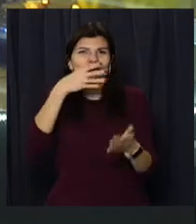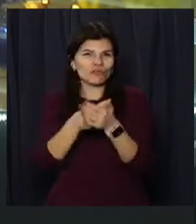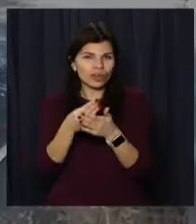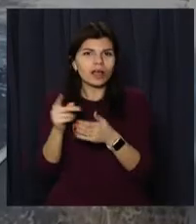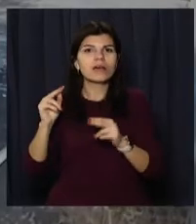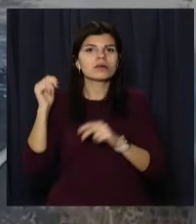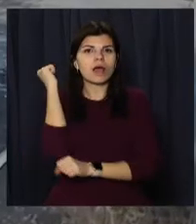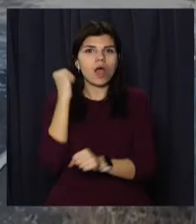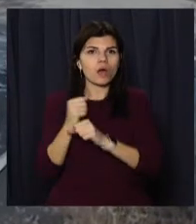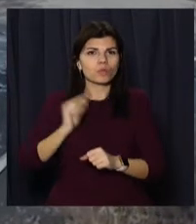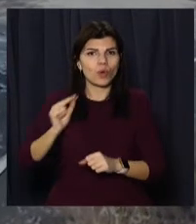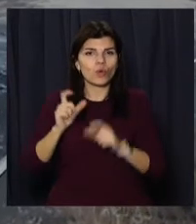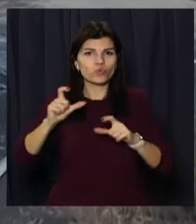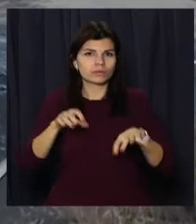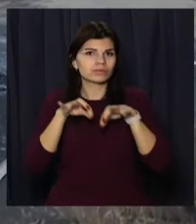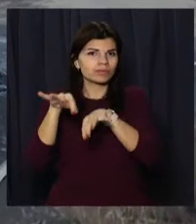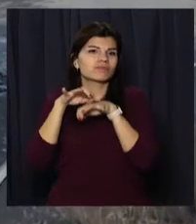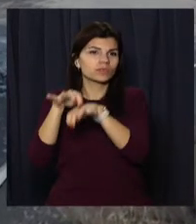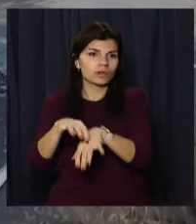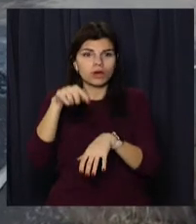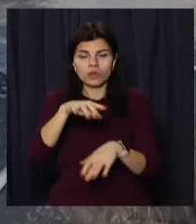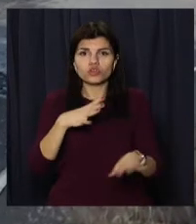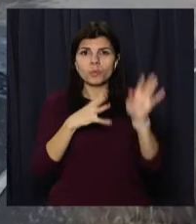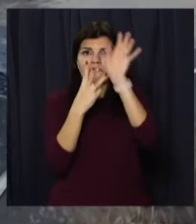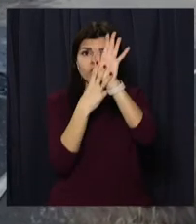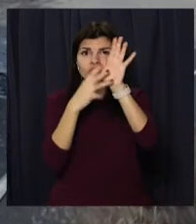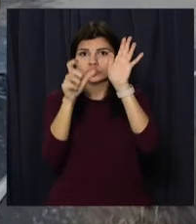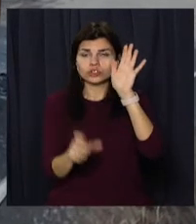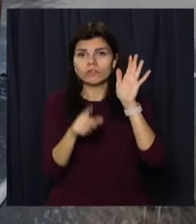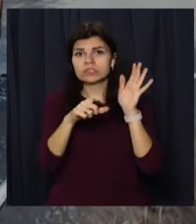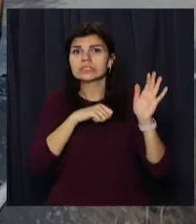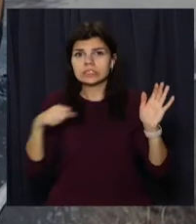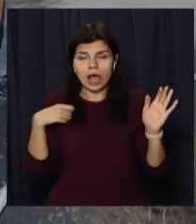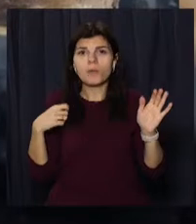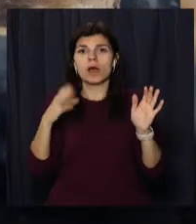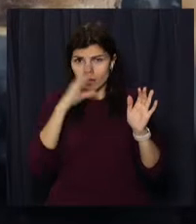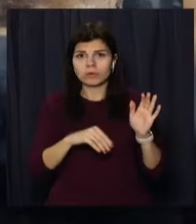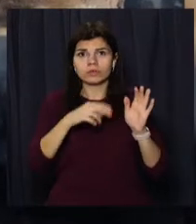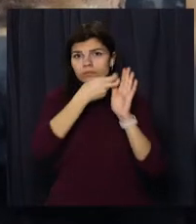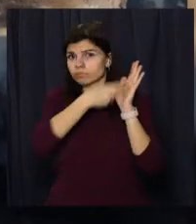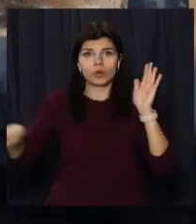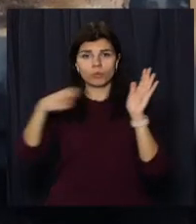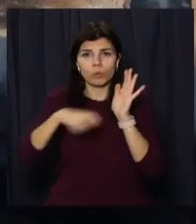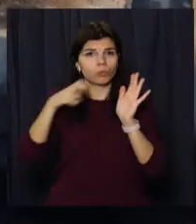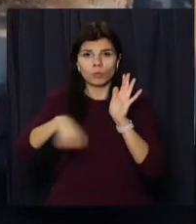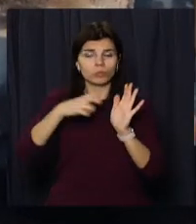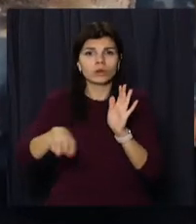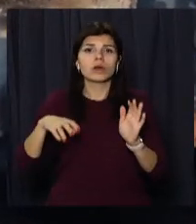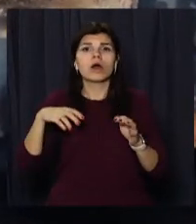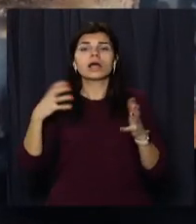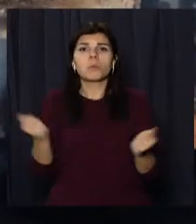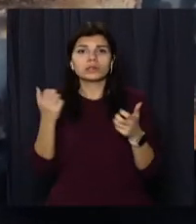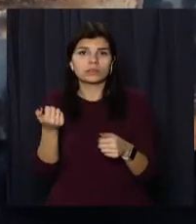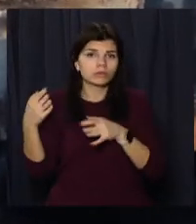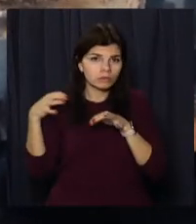перевозив робітників. Під час займання в салоні було 8 людей. Вони самостійно залишили палаючу автівку до прибуття